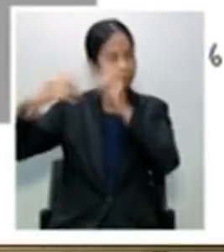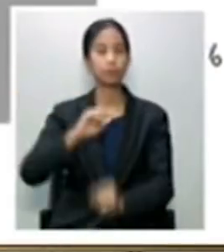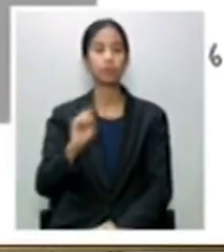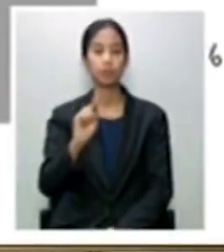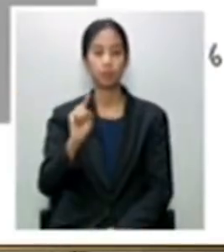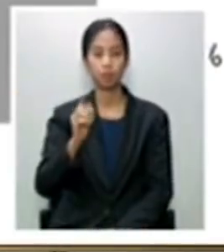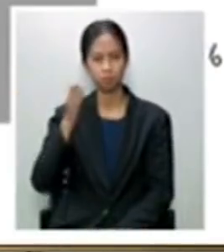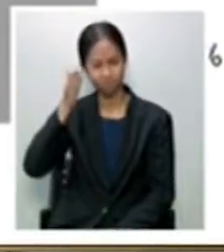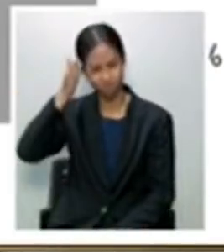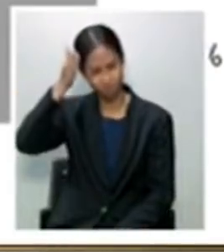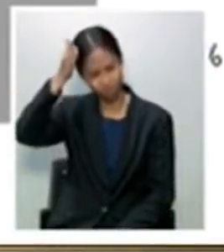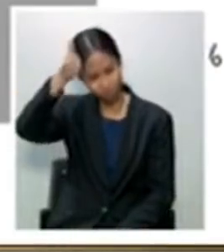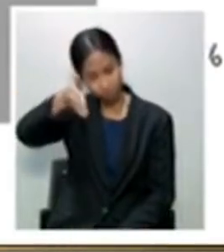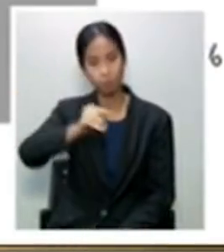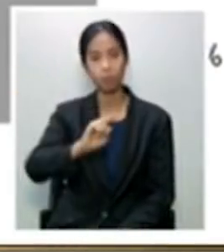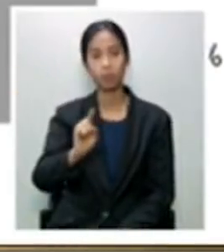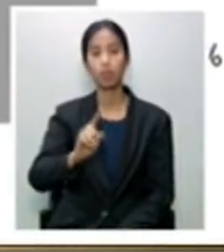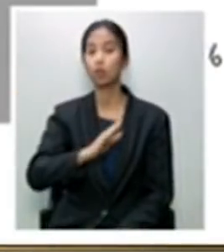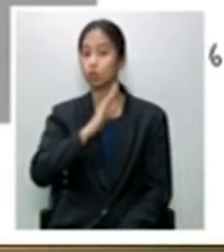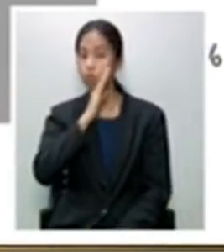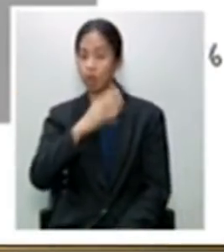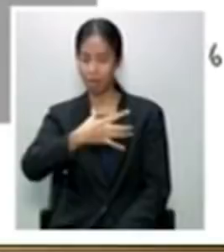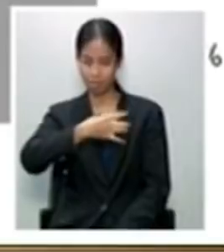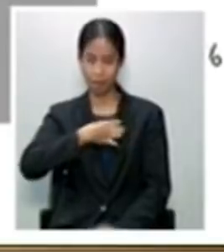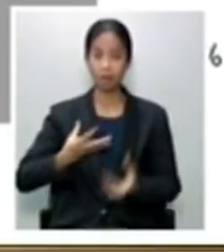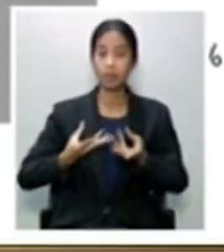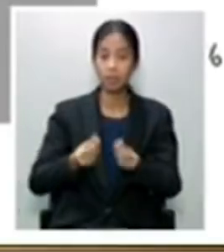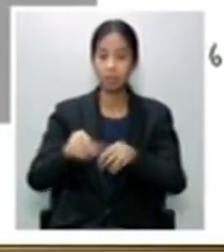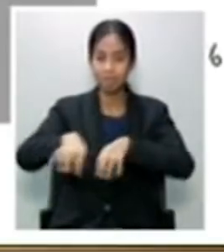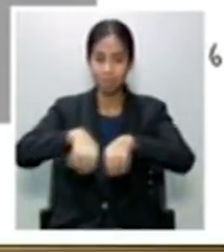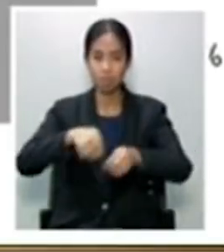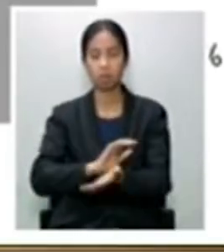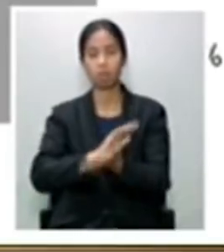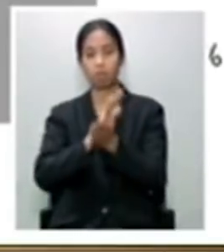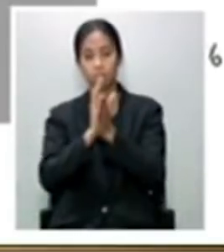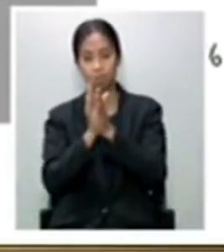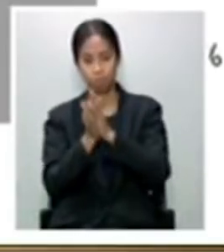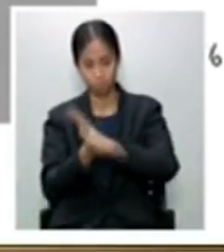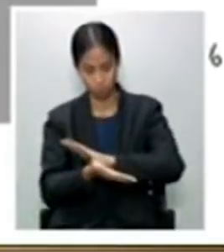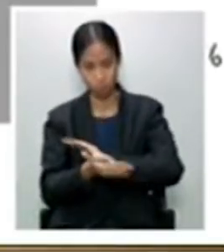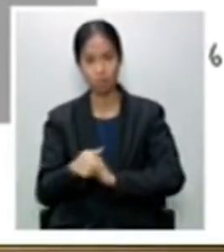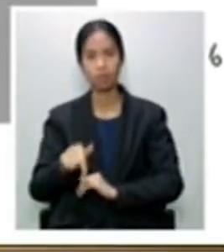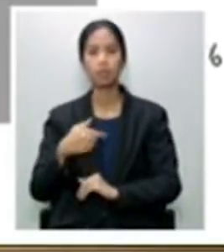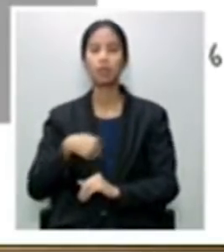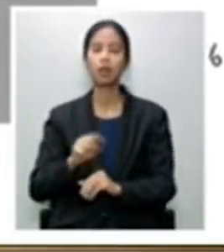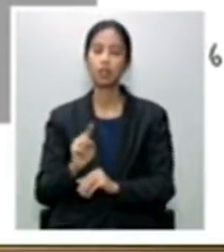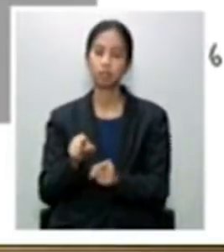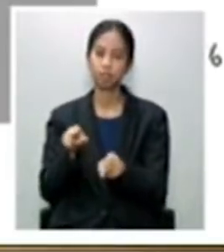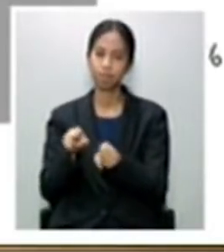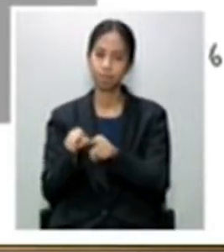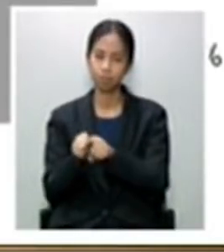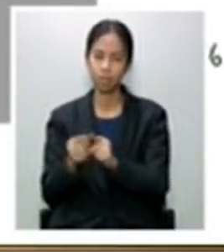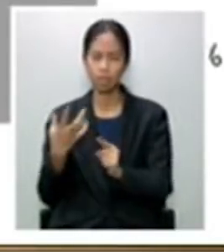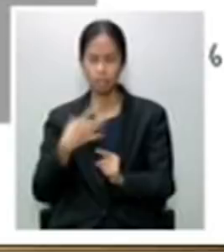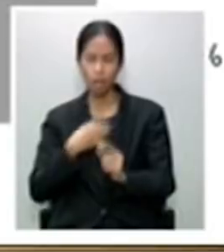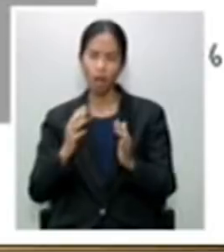ปลายทางของอุโมงค์ว่าในการที่เราจะปฏิรูปที่ดินในการที่เราจะคิดตามแนวทางของคทช.ในการที่เราจะคิดถึงความยุ